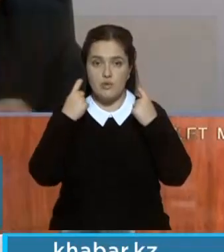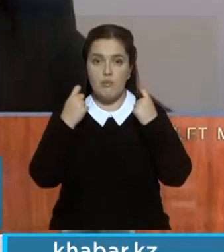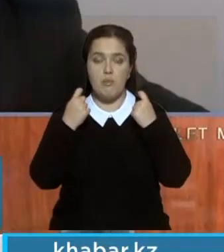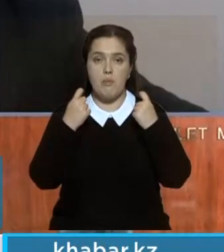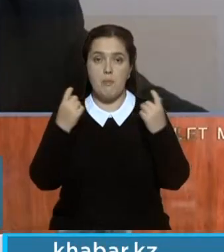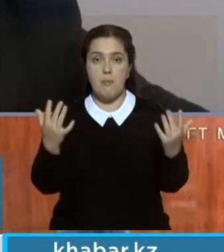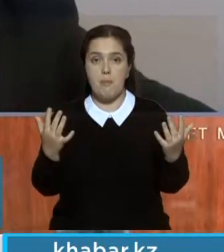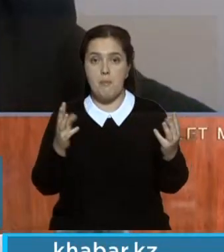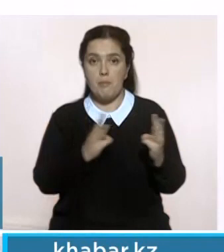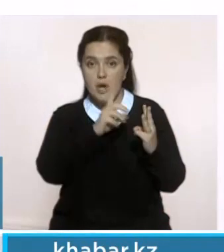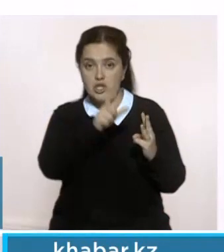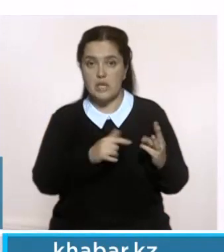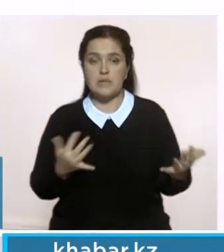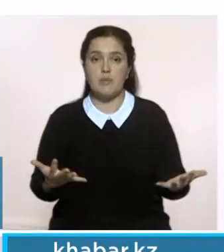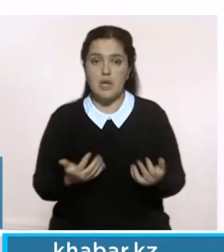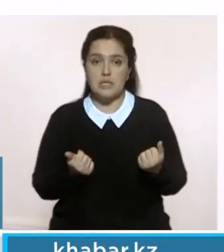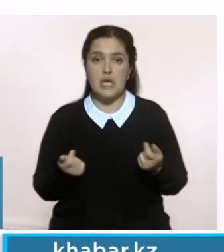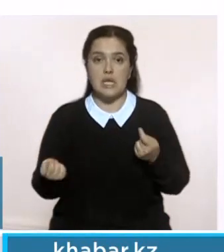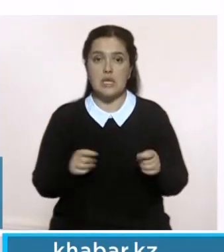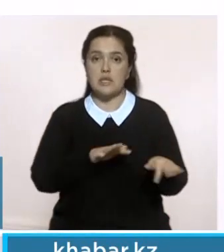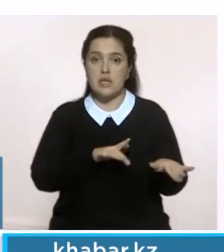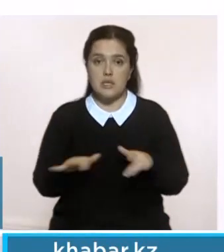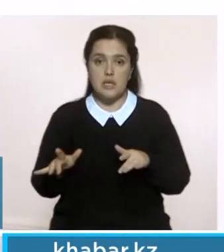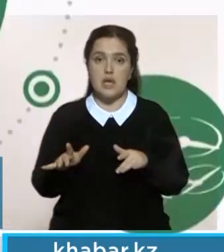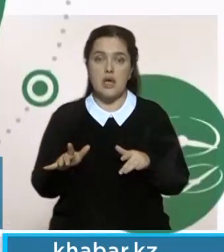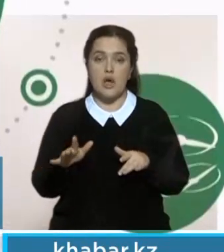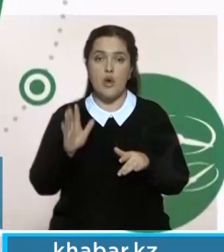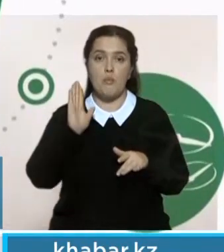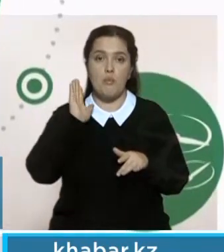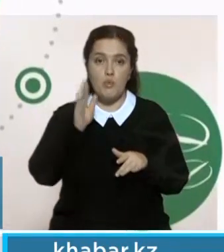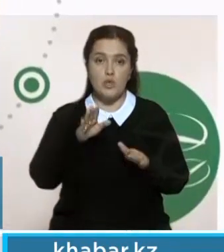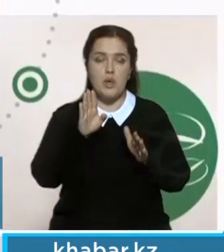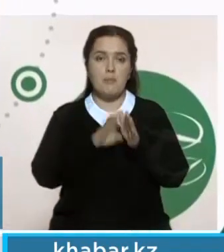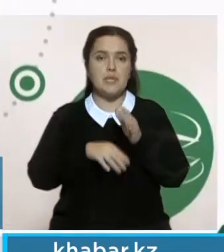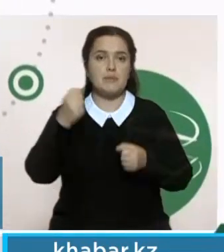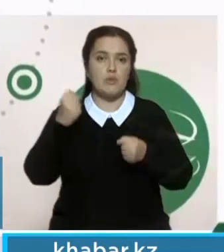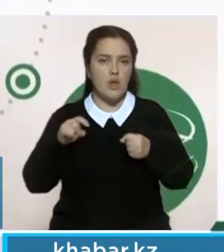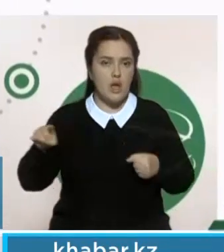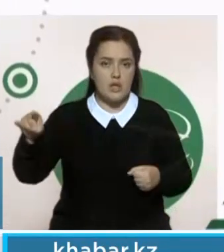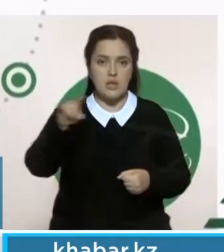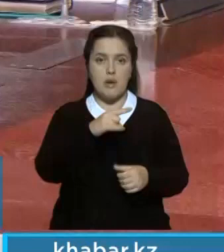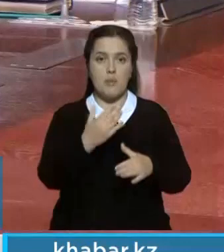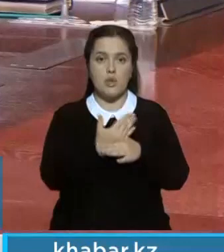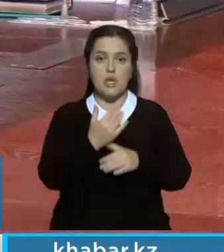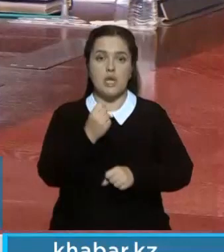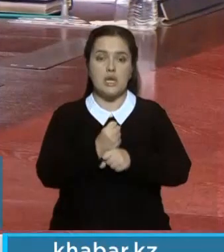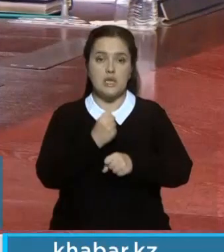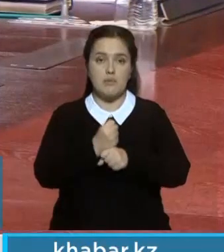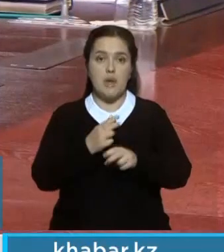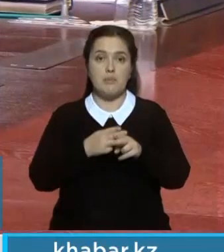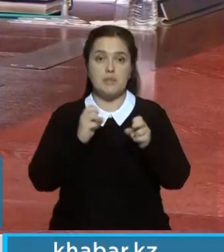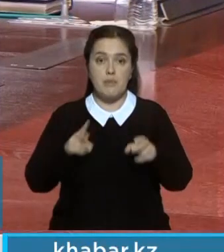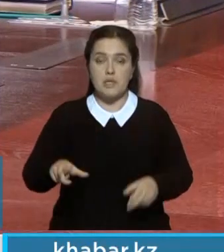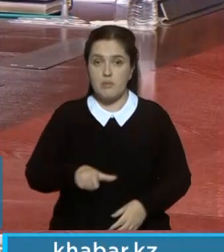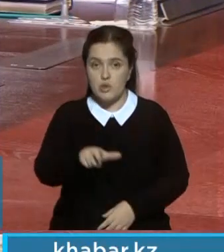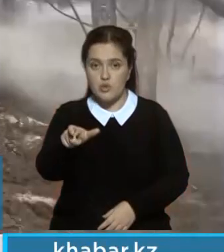информацию пожарным и спасателям. Координировать действия при ликвидации огня будут беспилотные летательные аппараты. Они помогут также